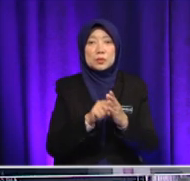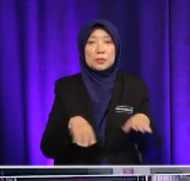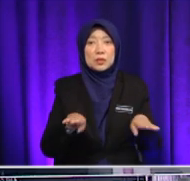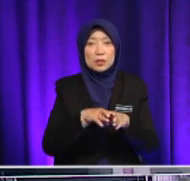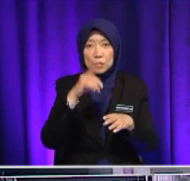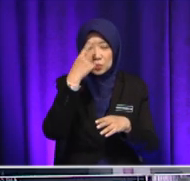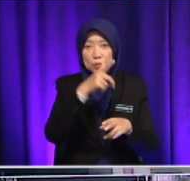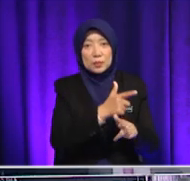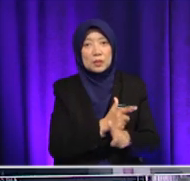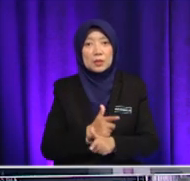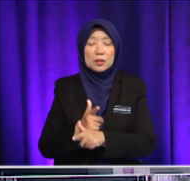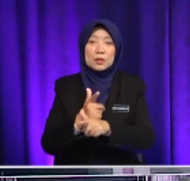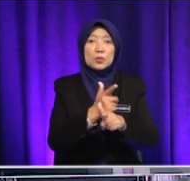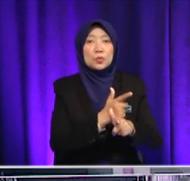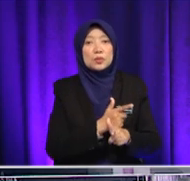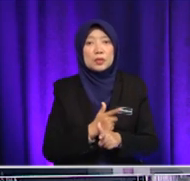untuk melindungi